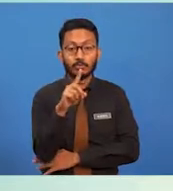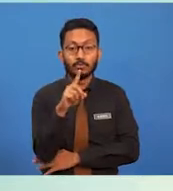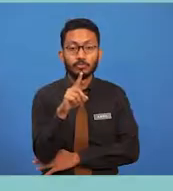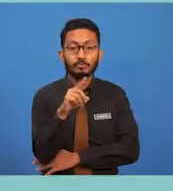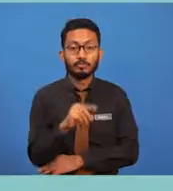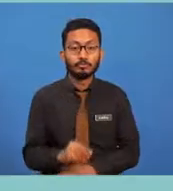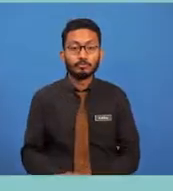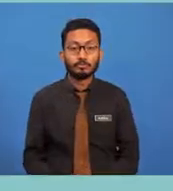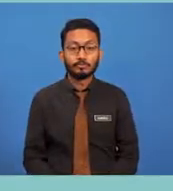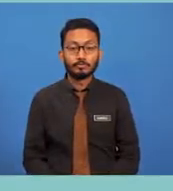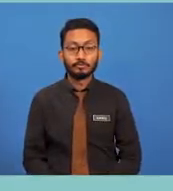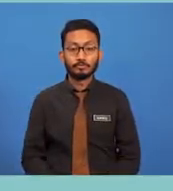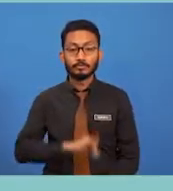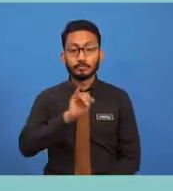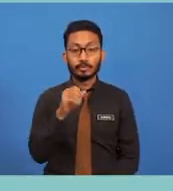sayuran.